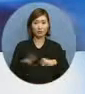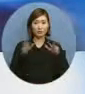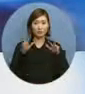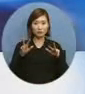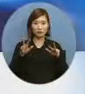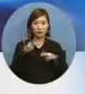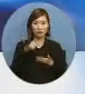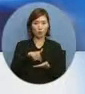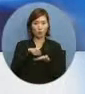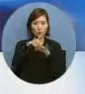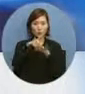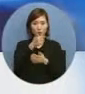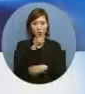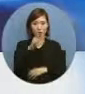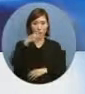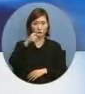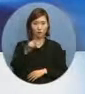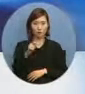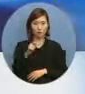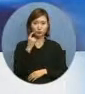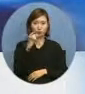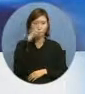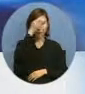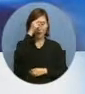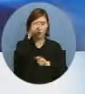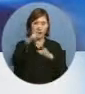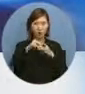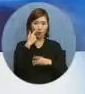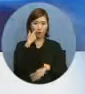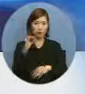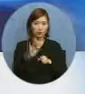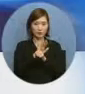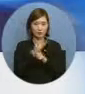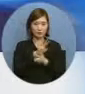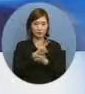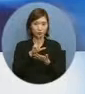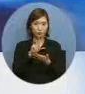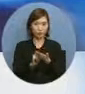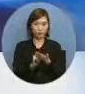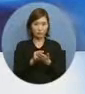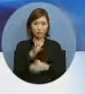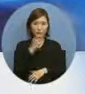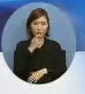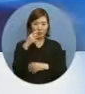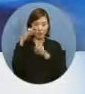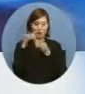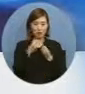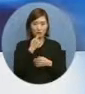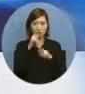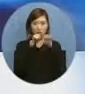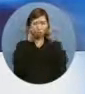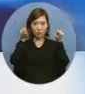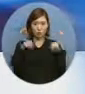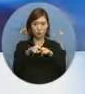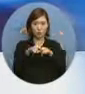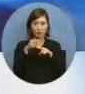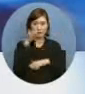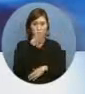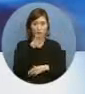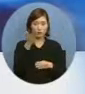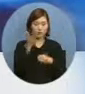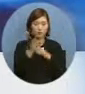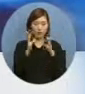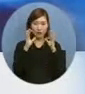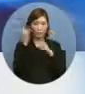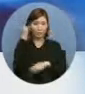지금 광진구 나루 아트센터에선 어머니의 사랑을 주제로 한 닭종이 작품 전시가 한창입니다.